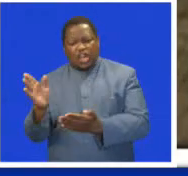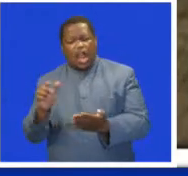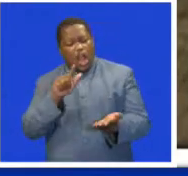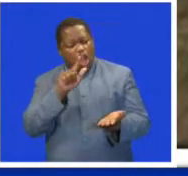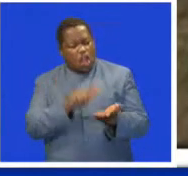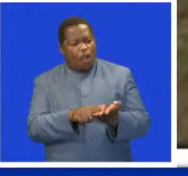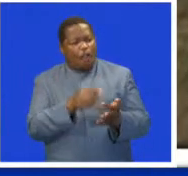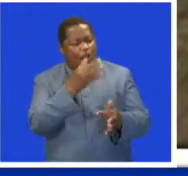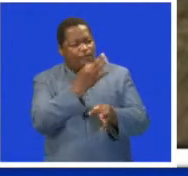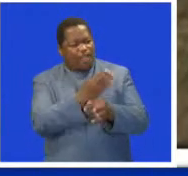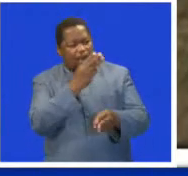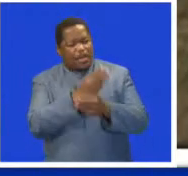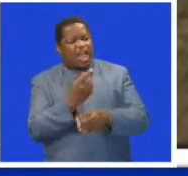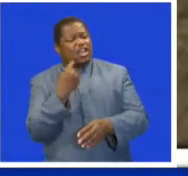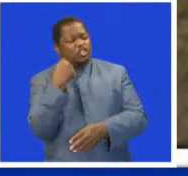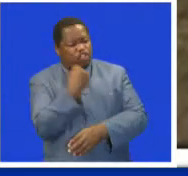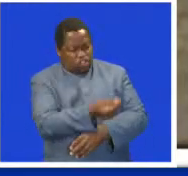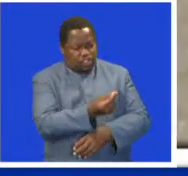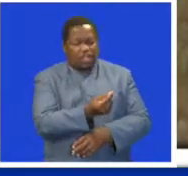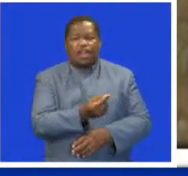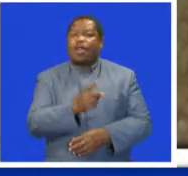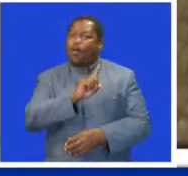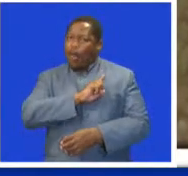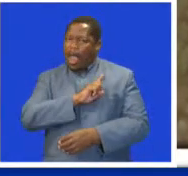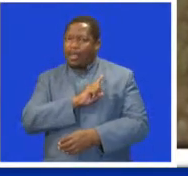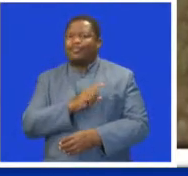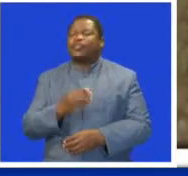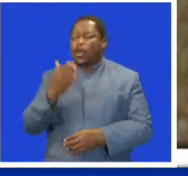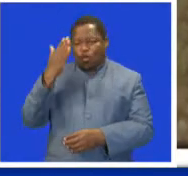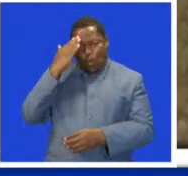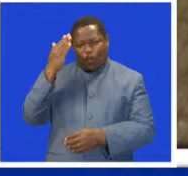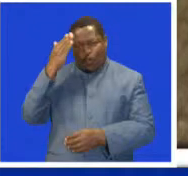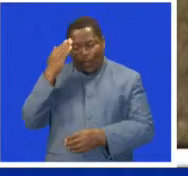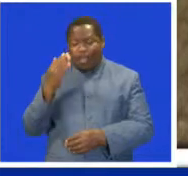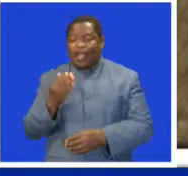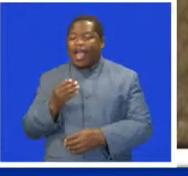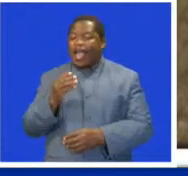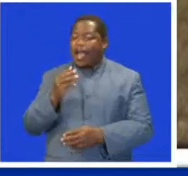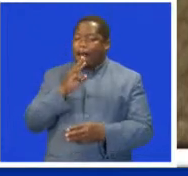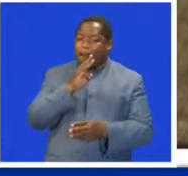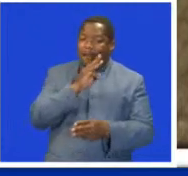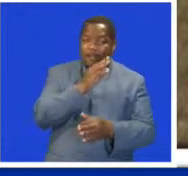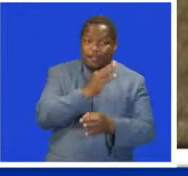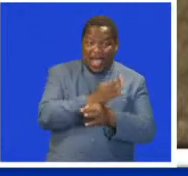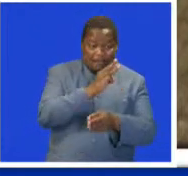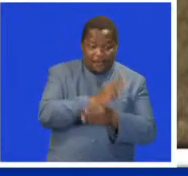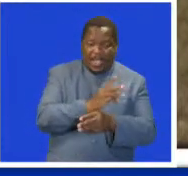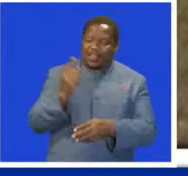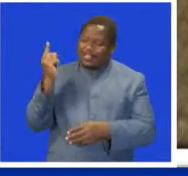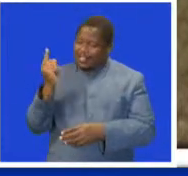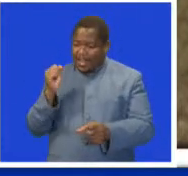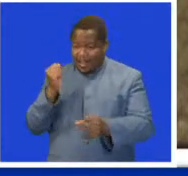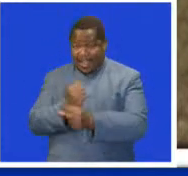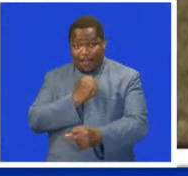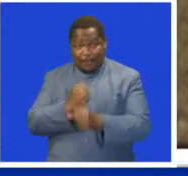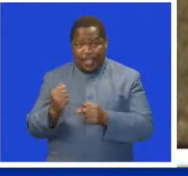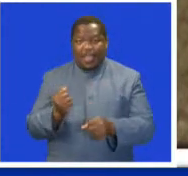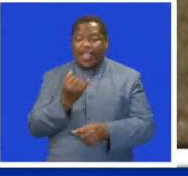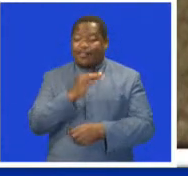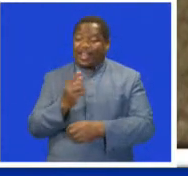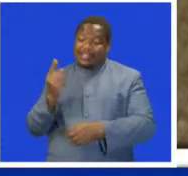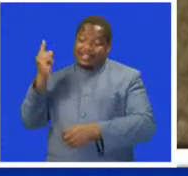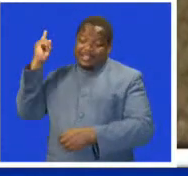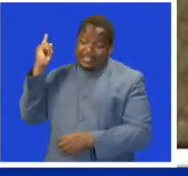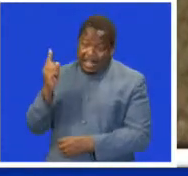babe angangishaya make ngiyambopha angeke ukuthi umntwana uthi umntali naku kunabo babe lomncane kunabo make lomncane kunabo gogo